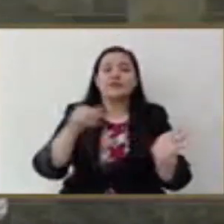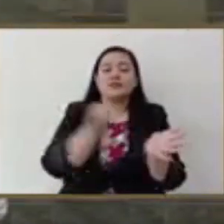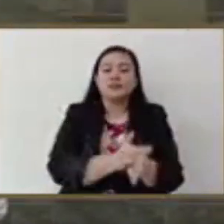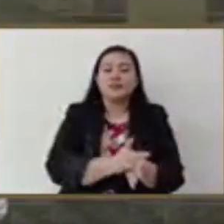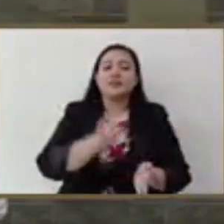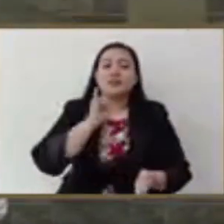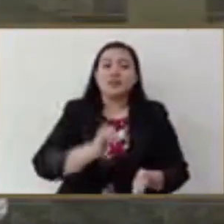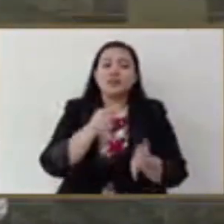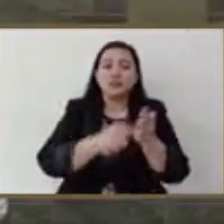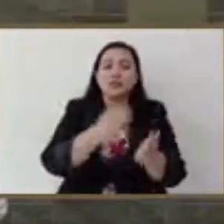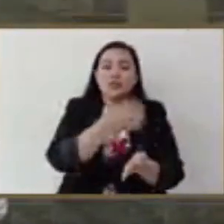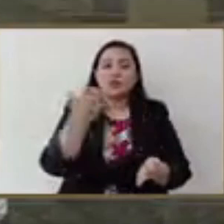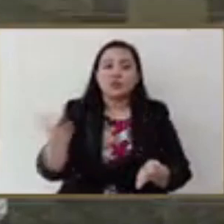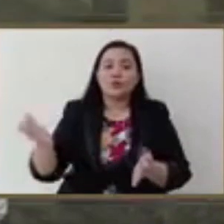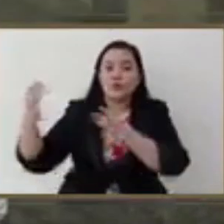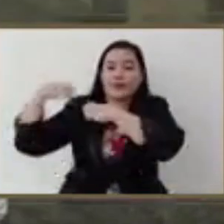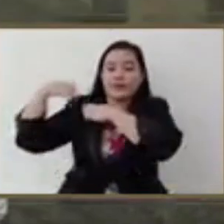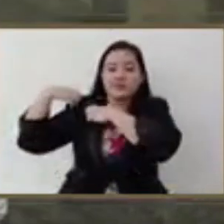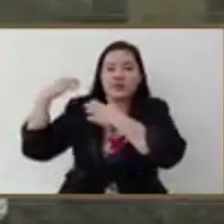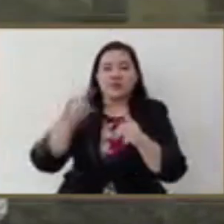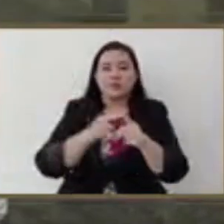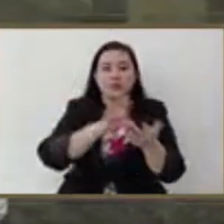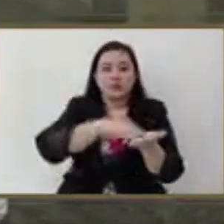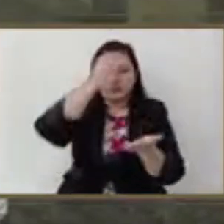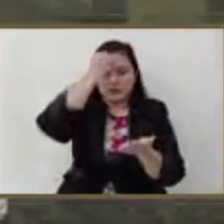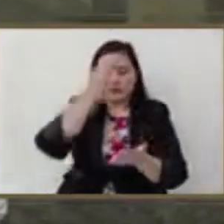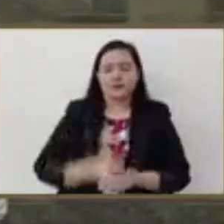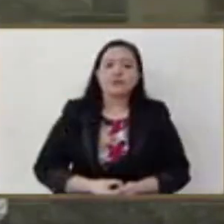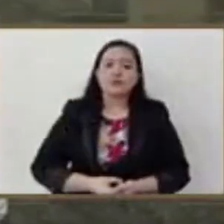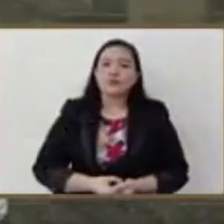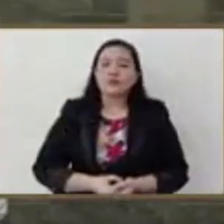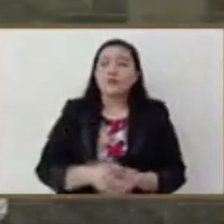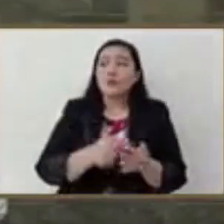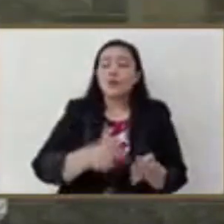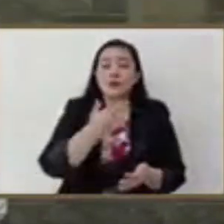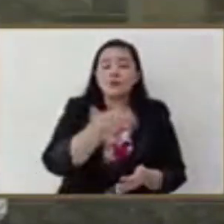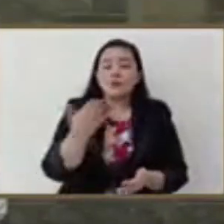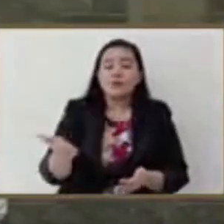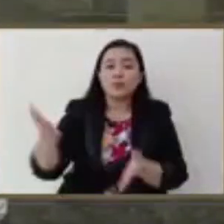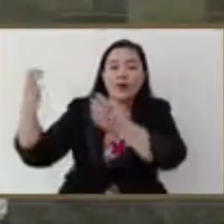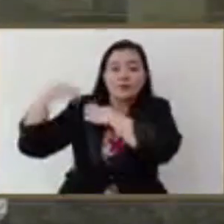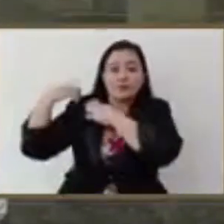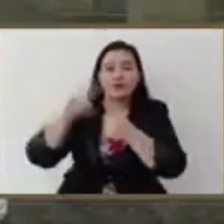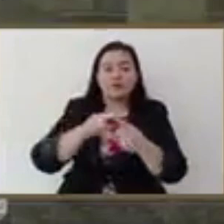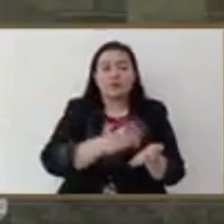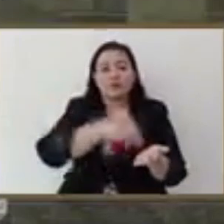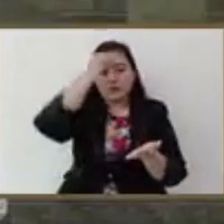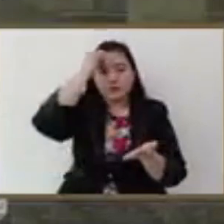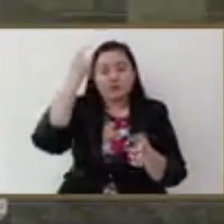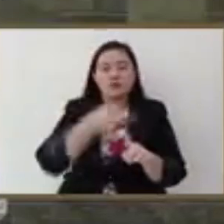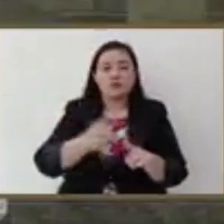ang dapat niyong asahan. Ano ang maaasahan niyo mula sa hapong ito, sa mensaheng ito?